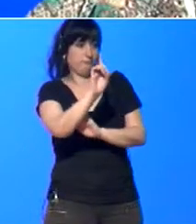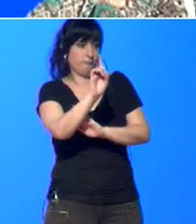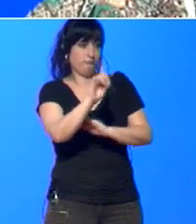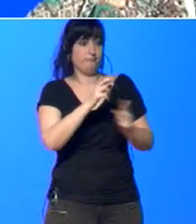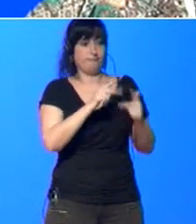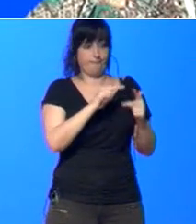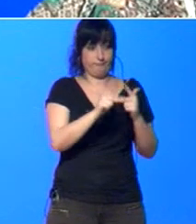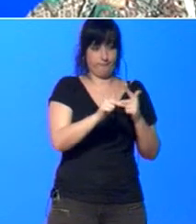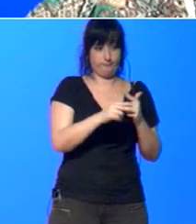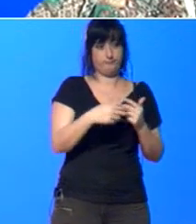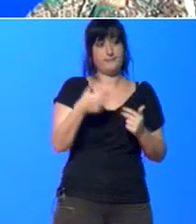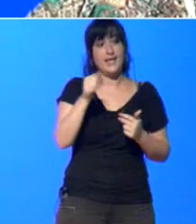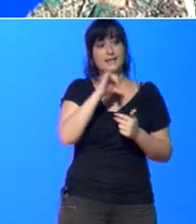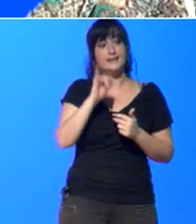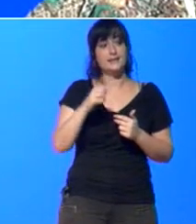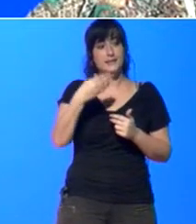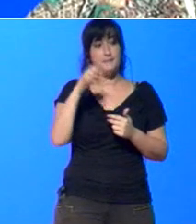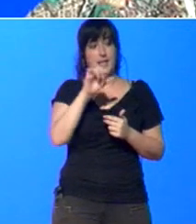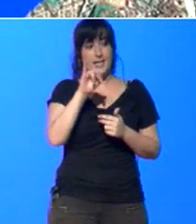plan marko bat, gaitasunetan oinarrituta,